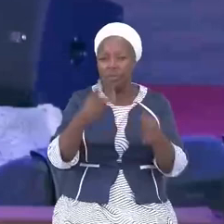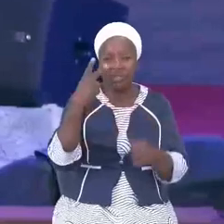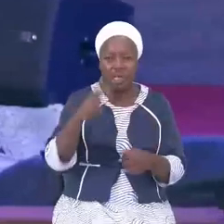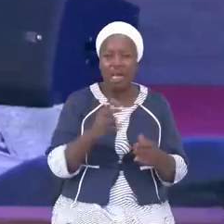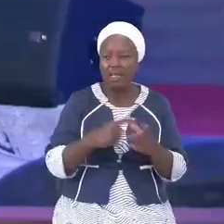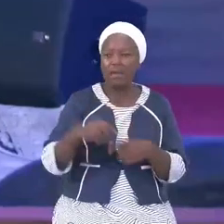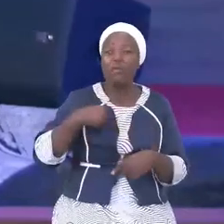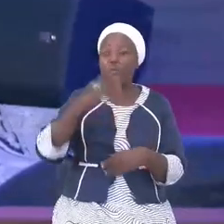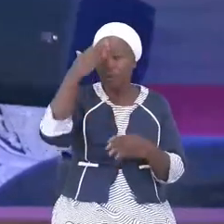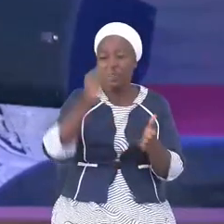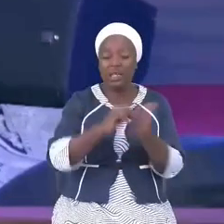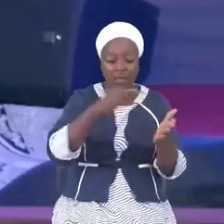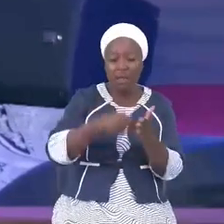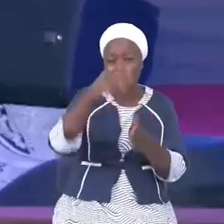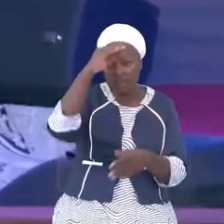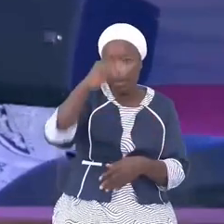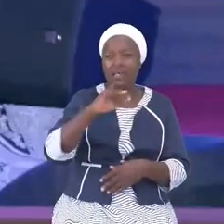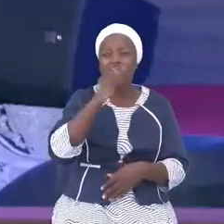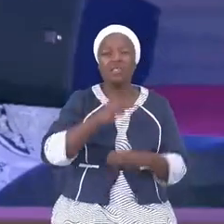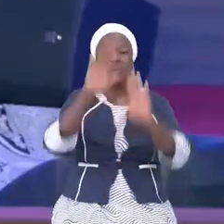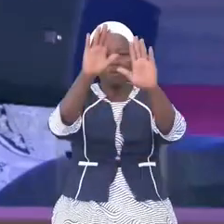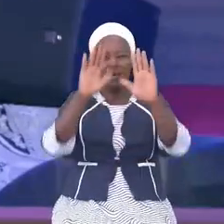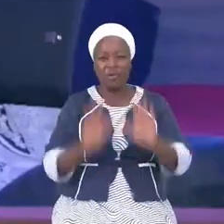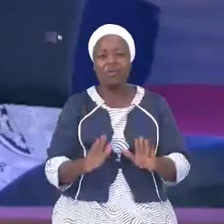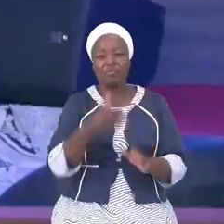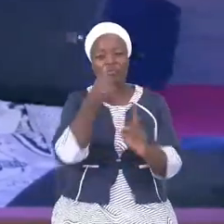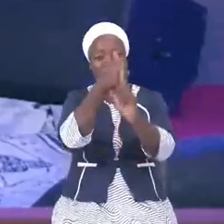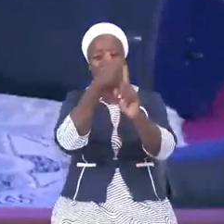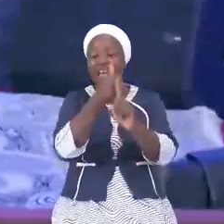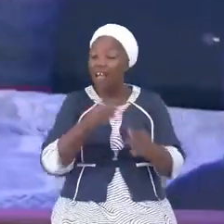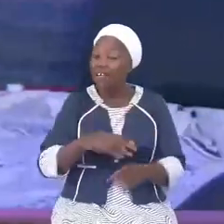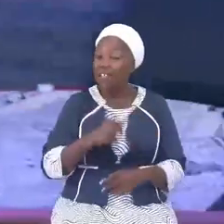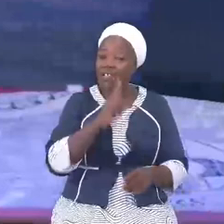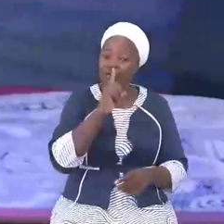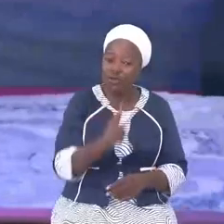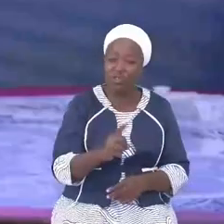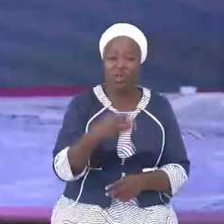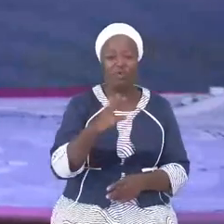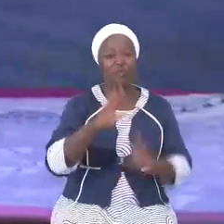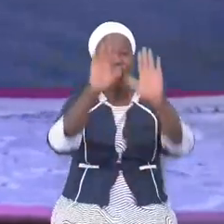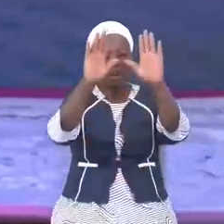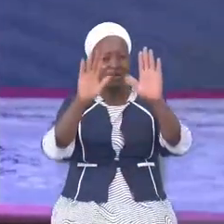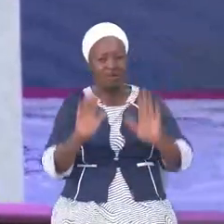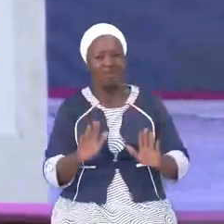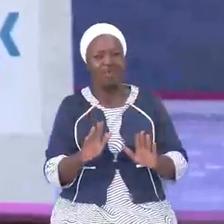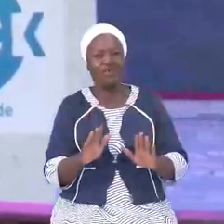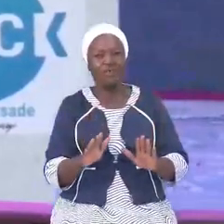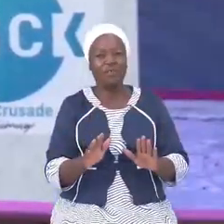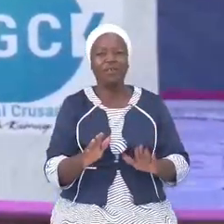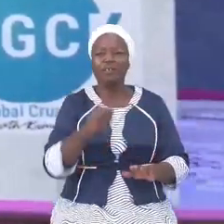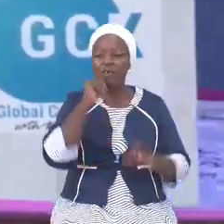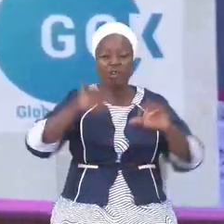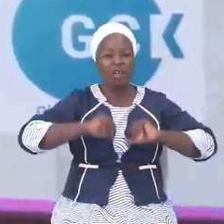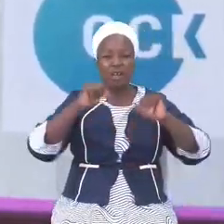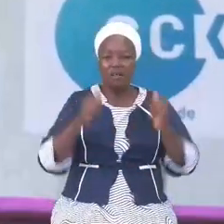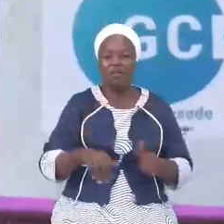homme, il est un miracle lui-même, la garantie des exaucements miraculeux indéniables à